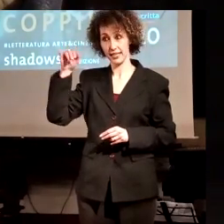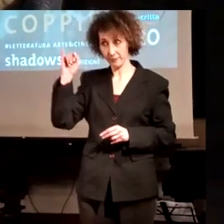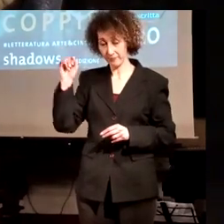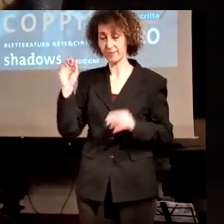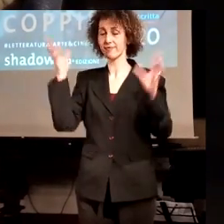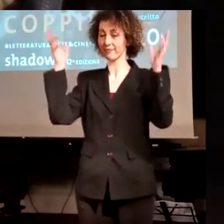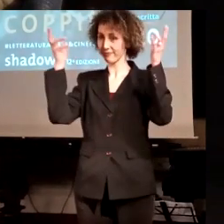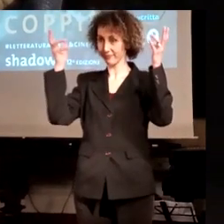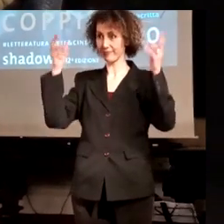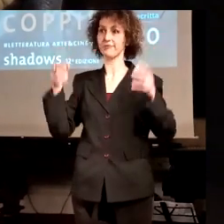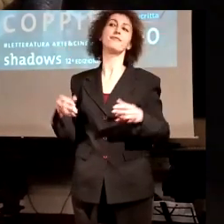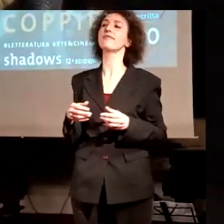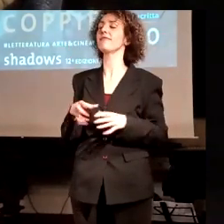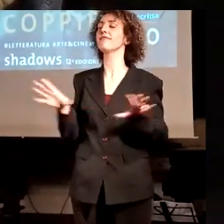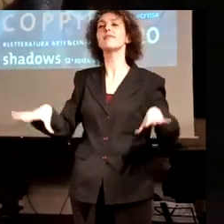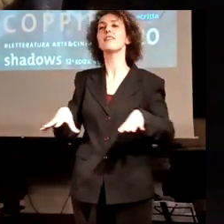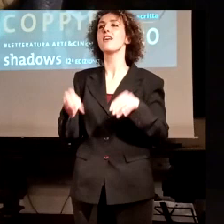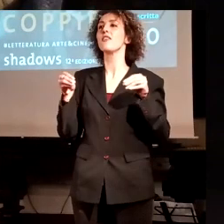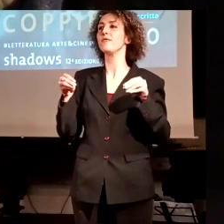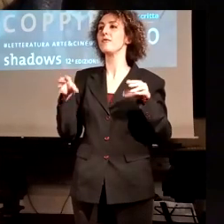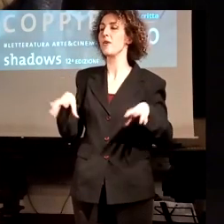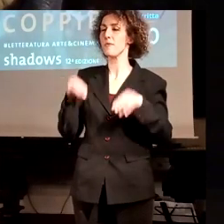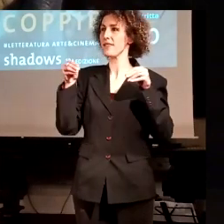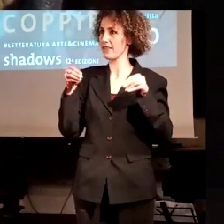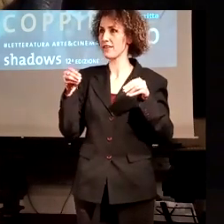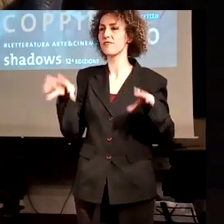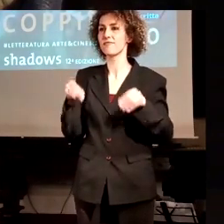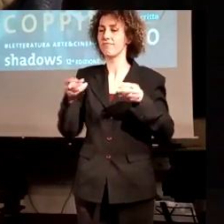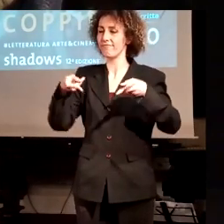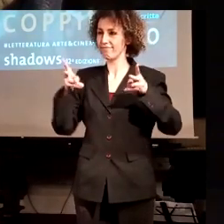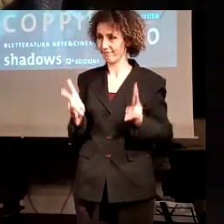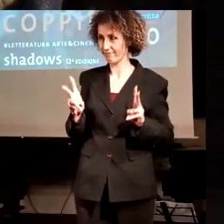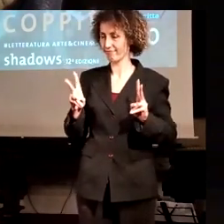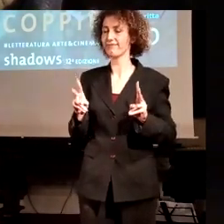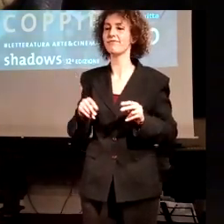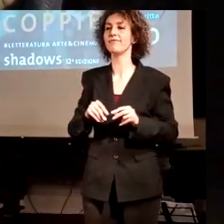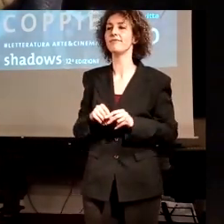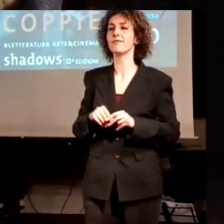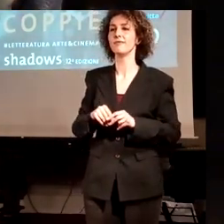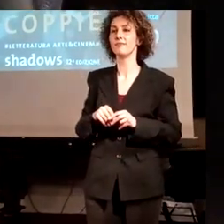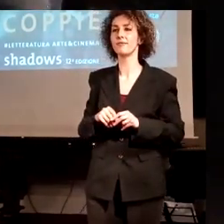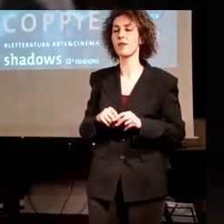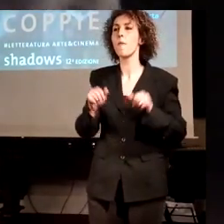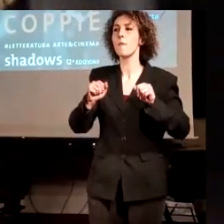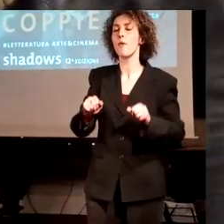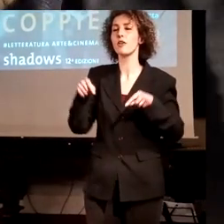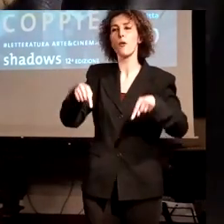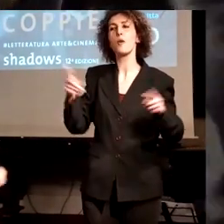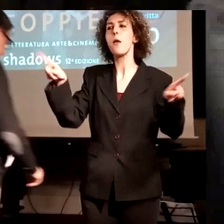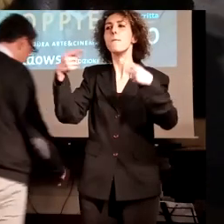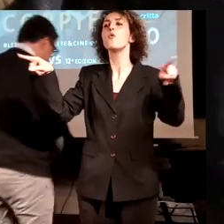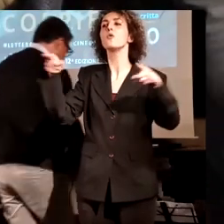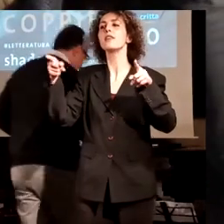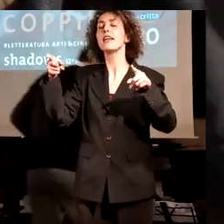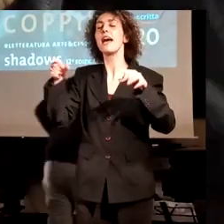a cui cominciamo quindi a mo di cominciare a prendere posto luca signorini porta qui con noi la musica dal teatro